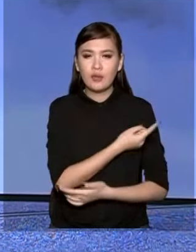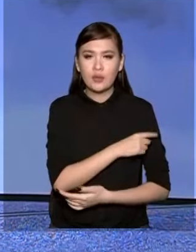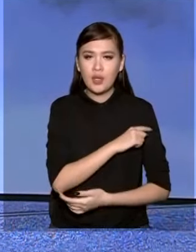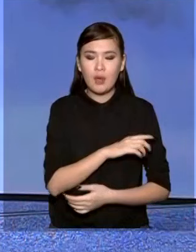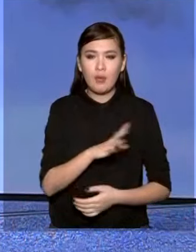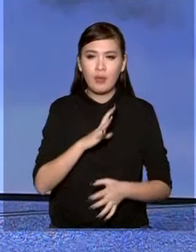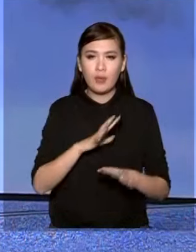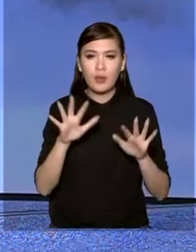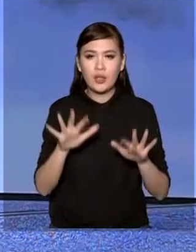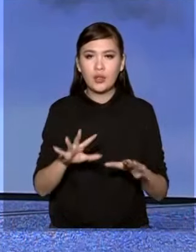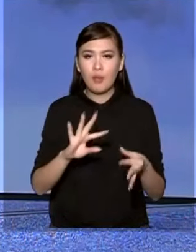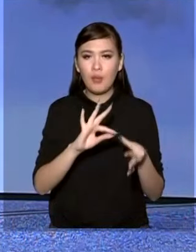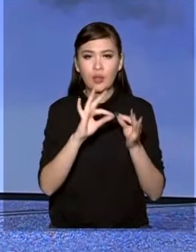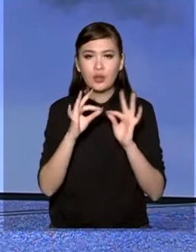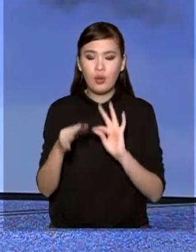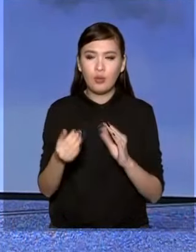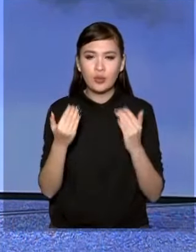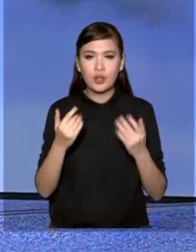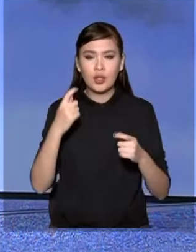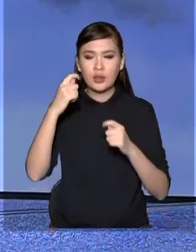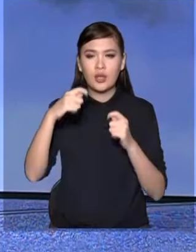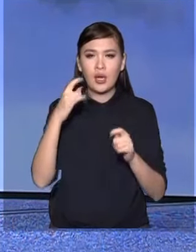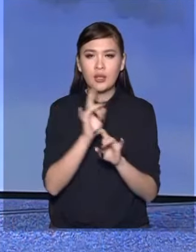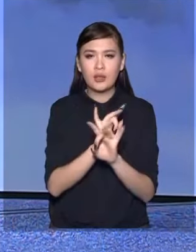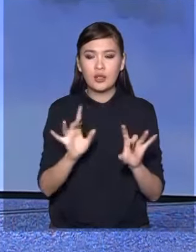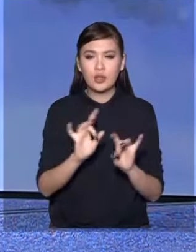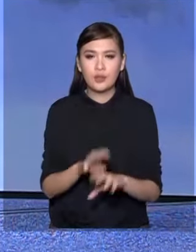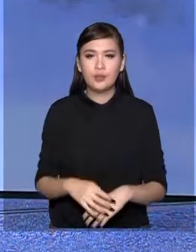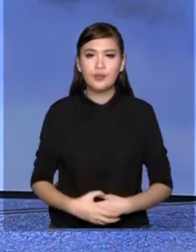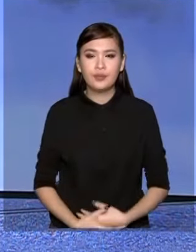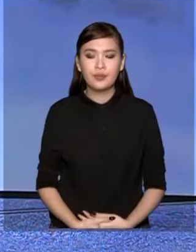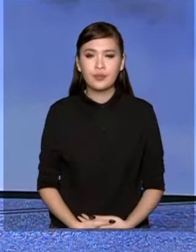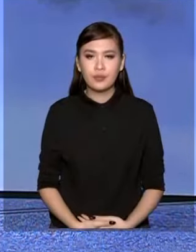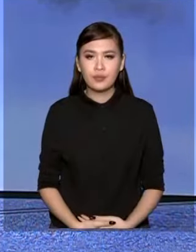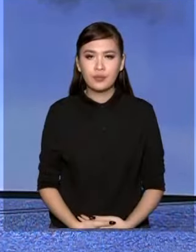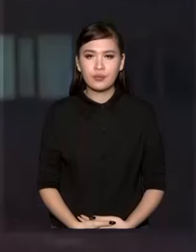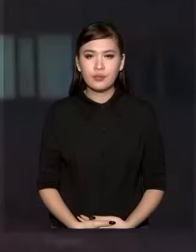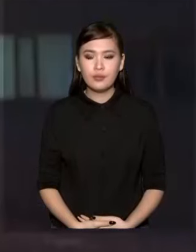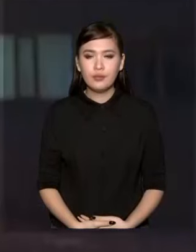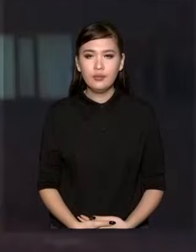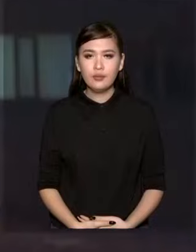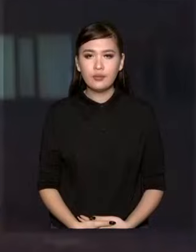местной больницы. Подробнее в материале нашего корреспондента.